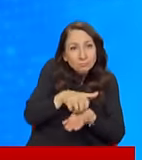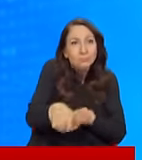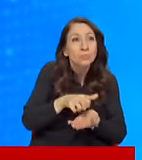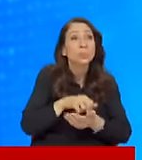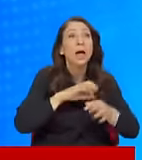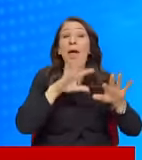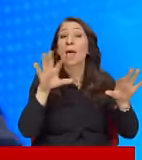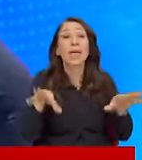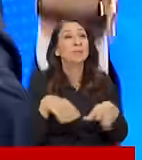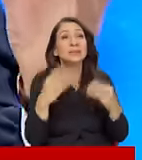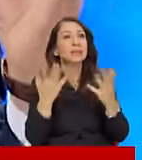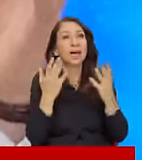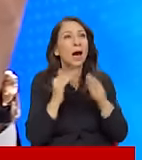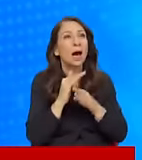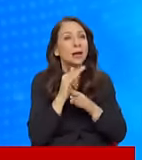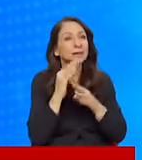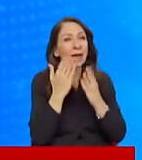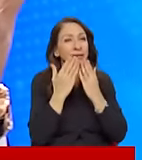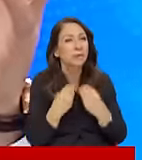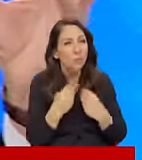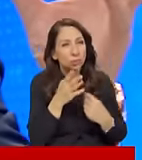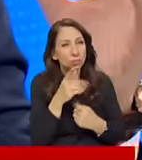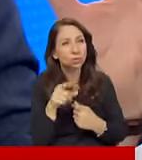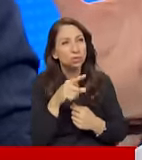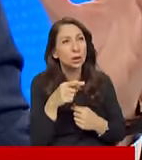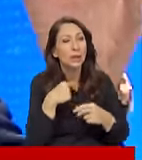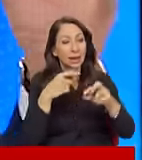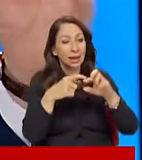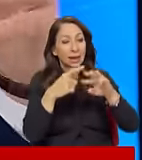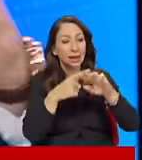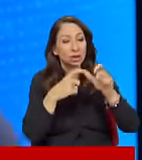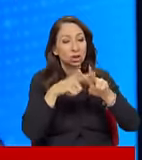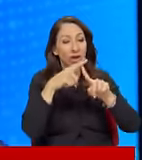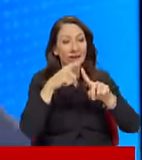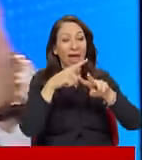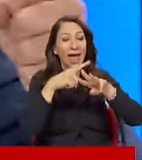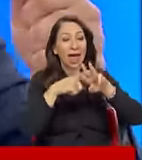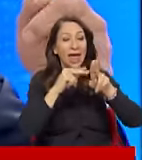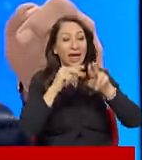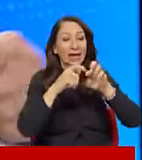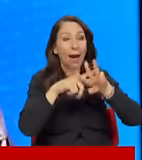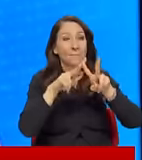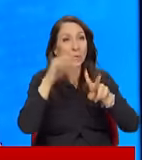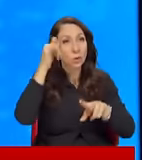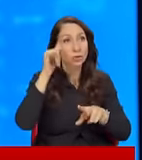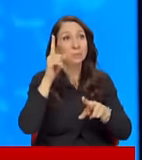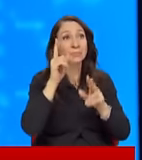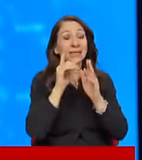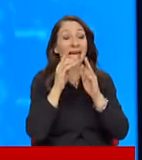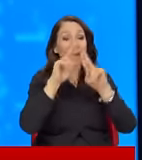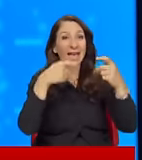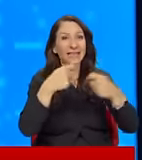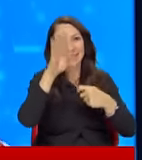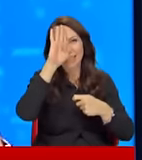Bunların hepsi nasıl bir hayat dersi biliyor musunuz? Ben Reşat Ekrem Koç'un İstanbul Esnafı'nı anlatan bir kitabını tavsiye ediyorum